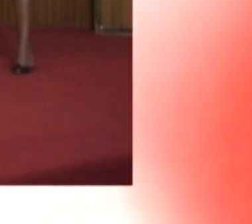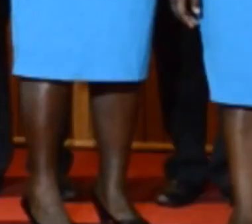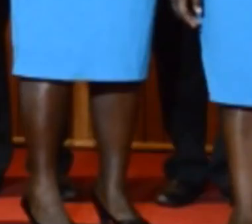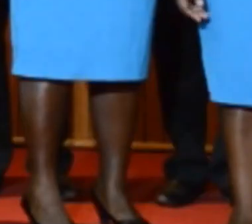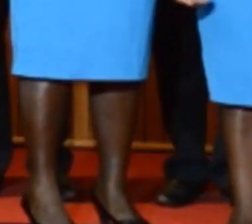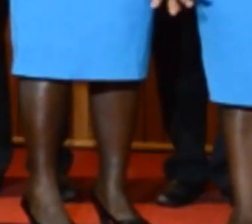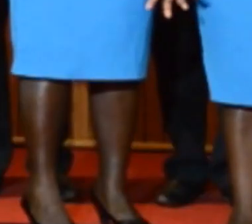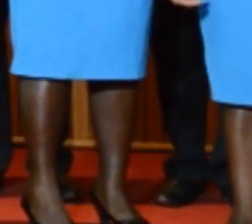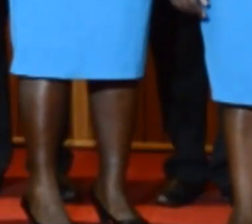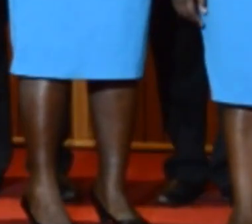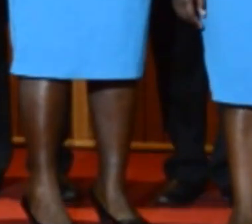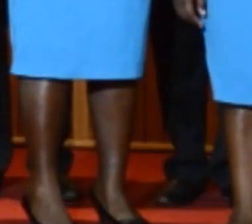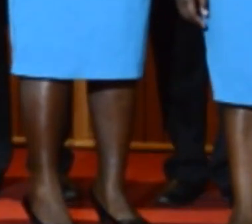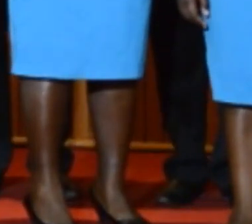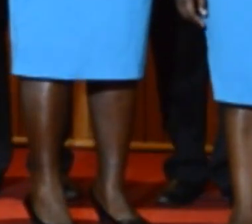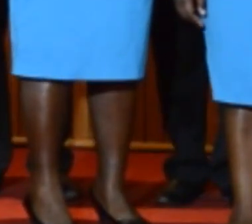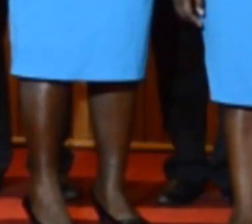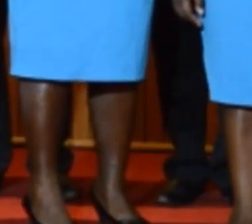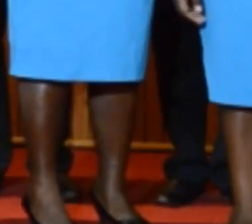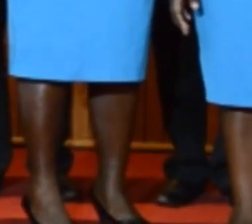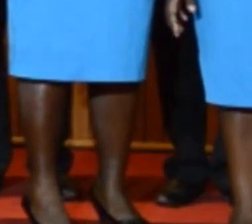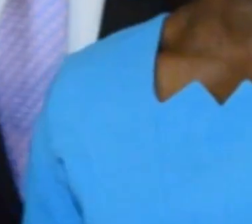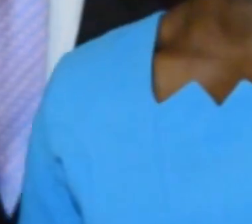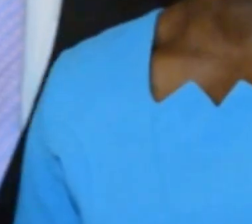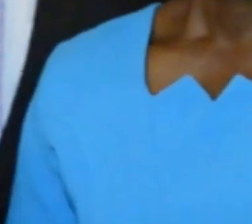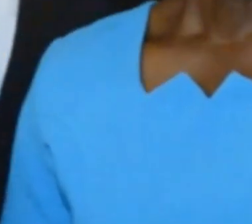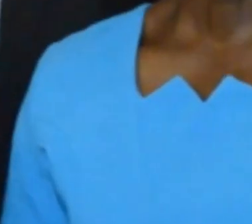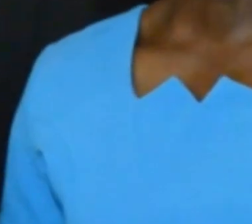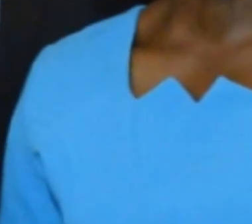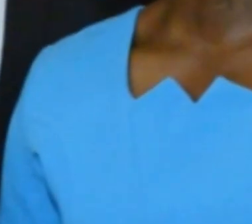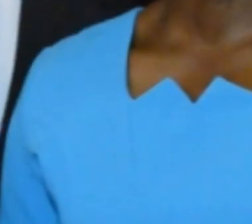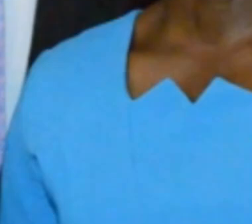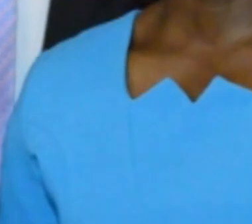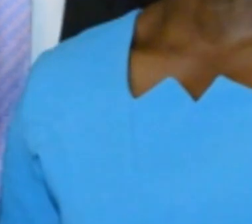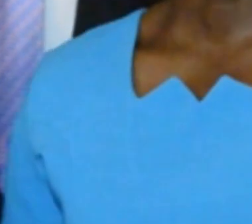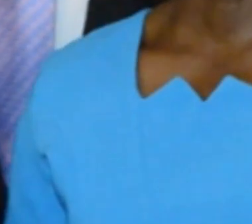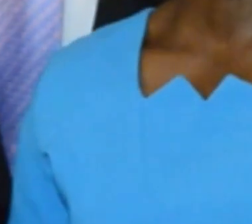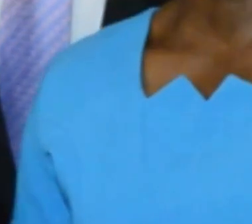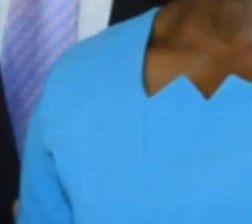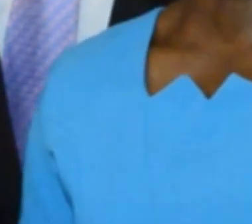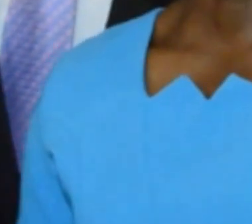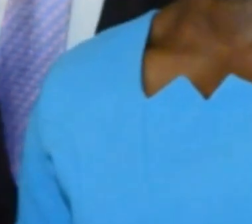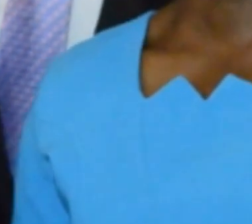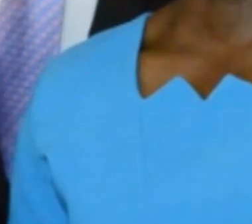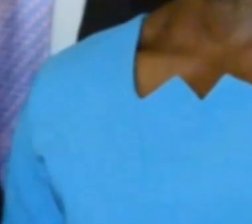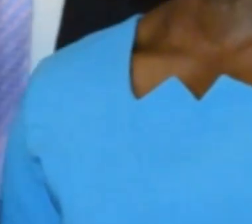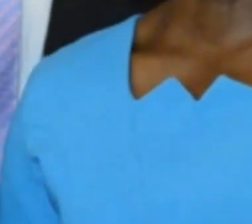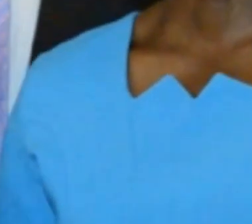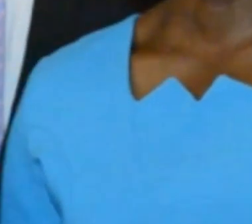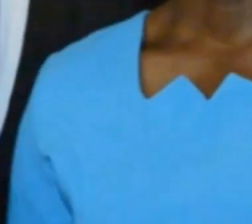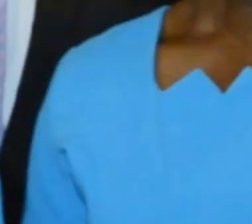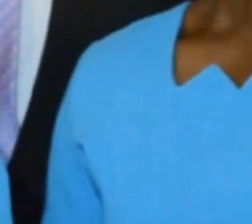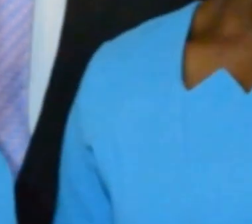rurenyenye ndicheneta manudzai maoko enyu tenzi ndouya nditore ndite muranda